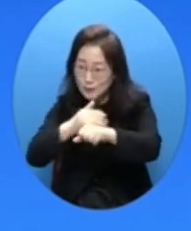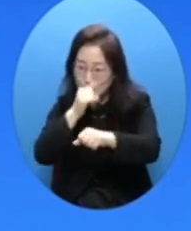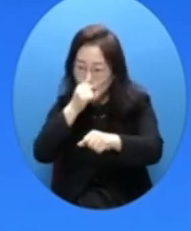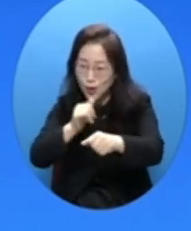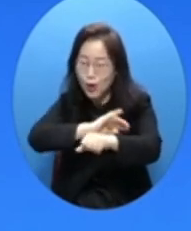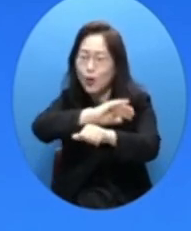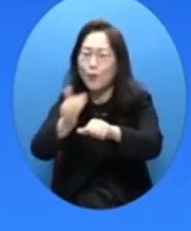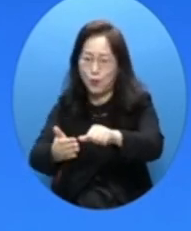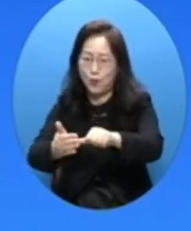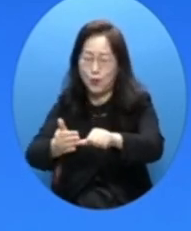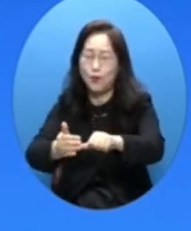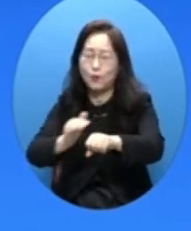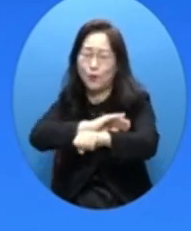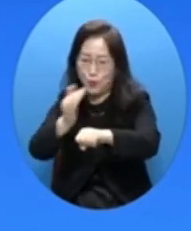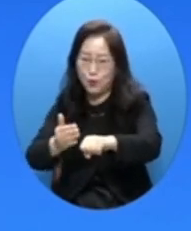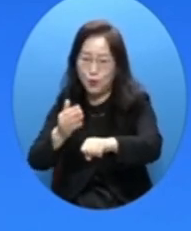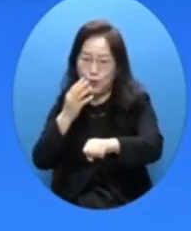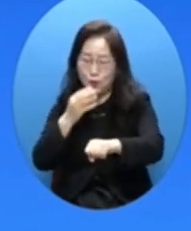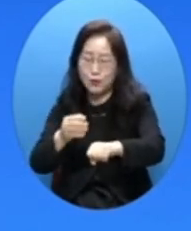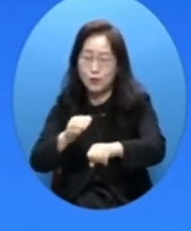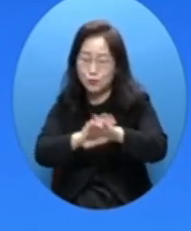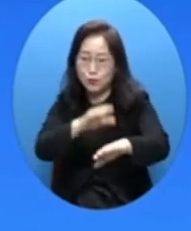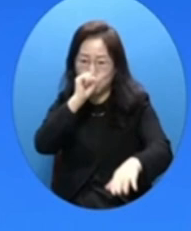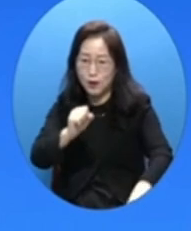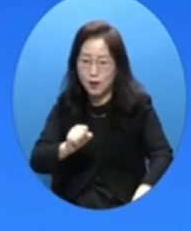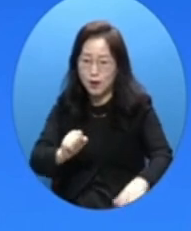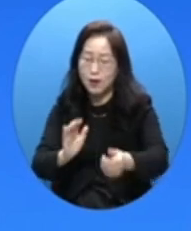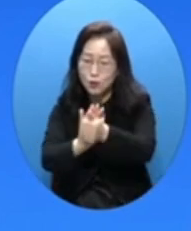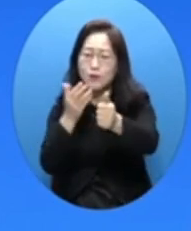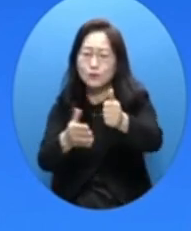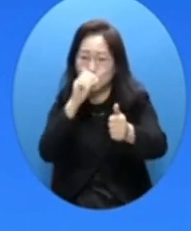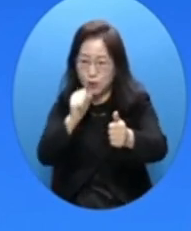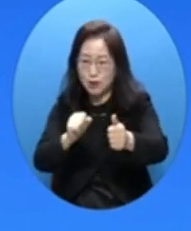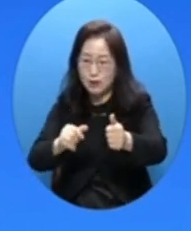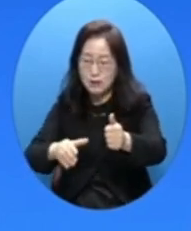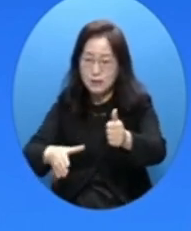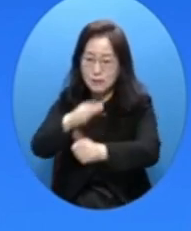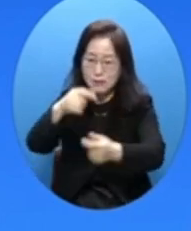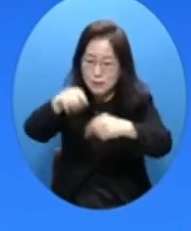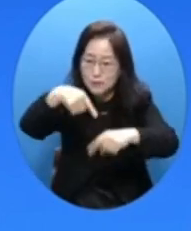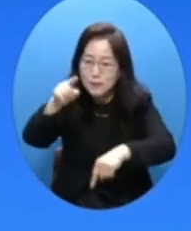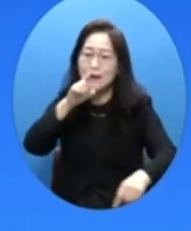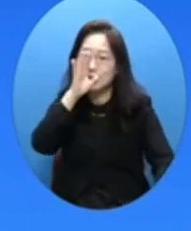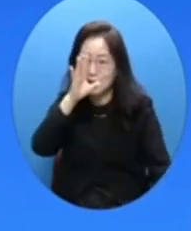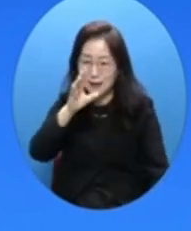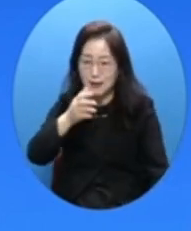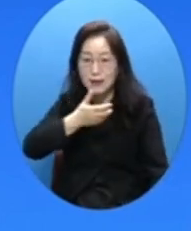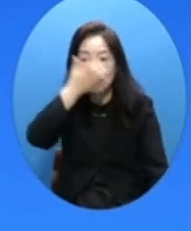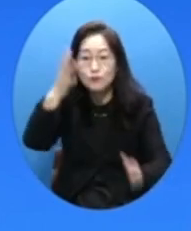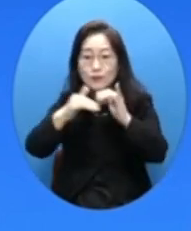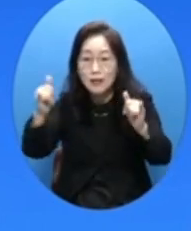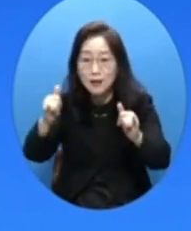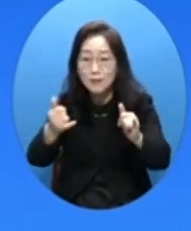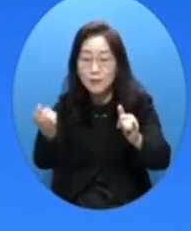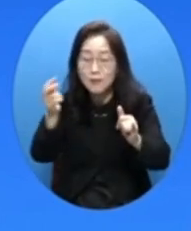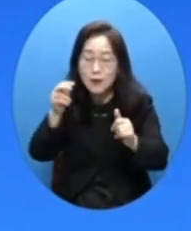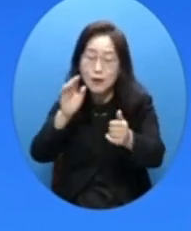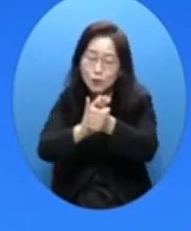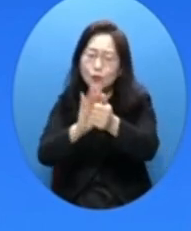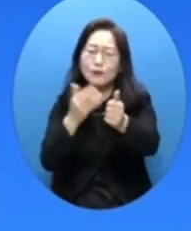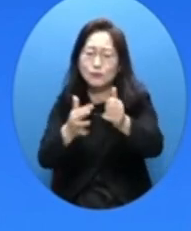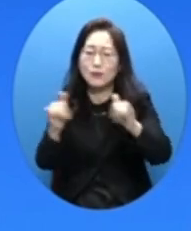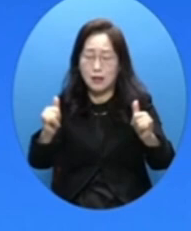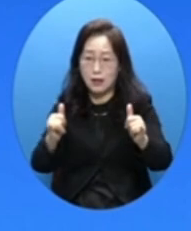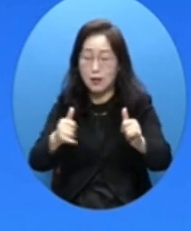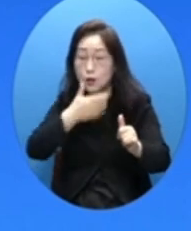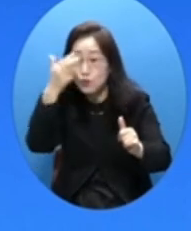세워 나가는 일을 해야지 넘었던 일을 하면 절대 안 되는 것입니다 꿈꾸는 사람들은 세우는 사람들입니다 꿈이 없는 사람들이 무너뜨리는